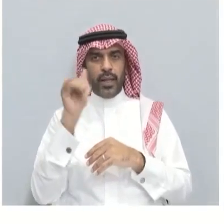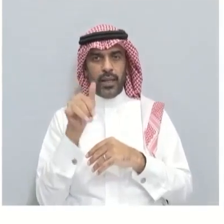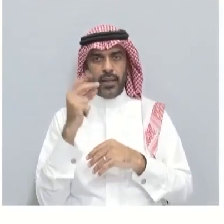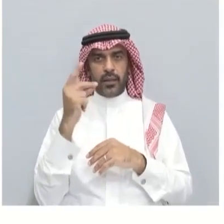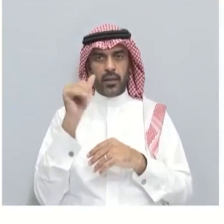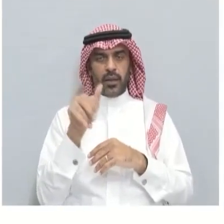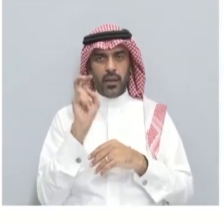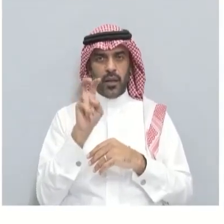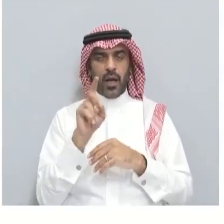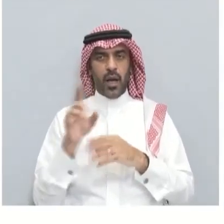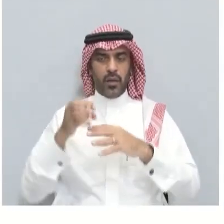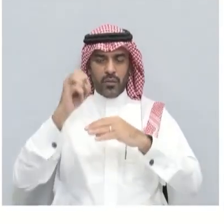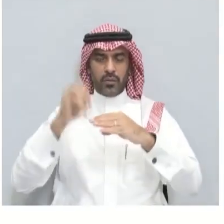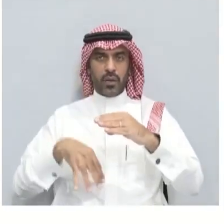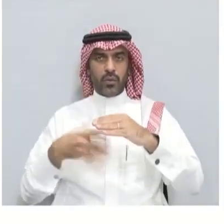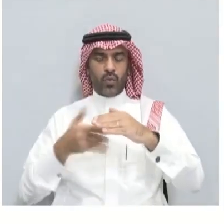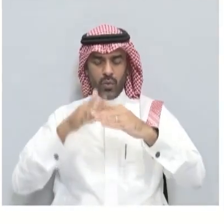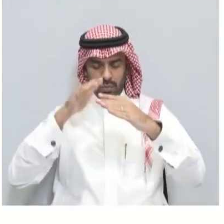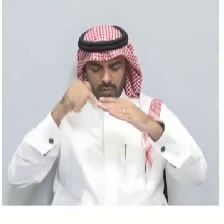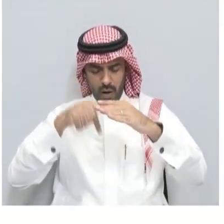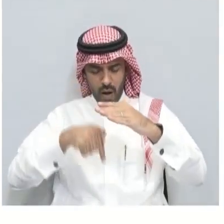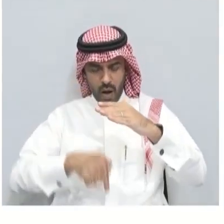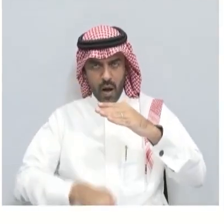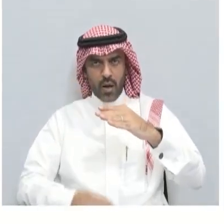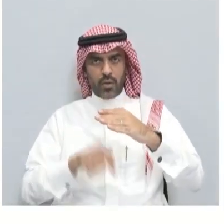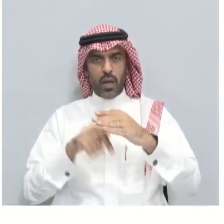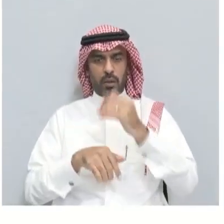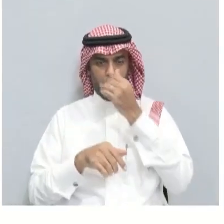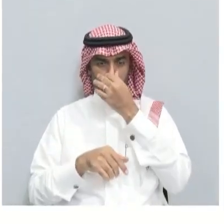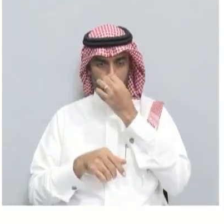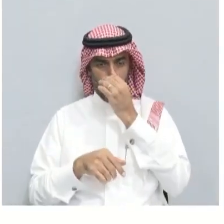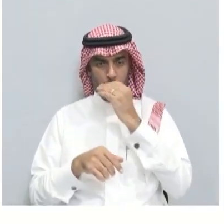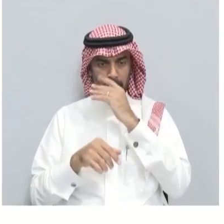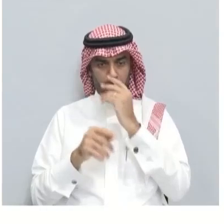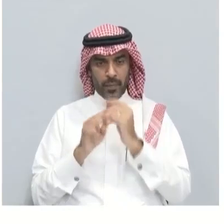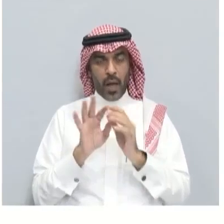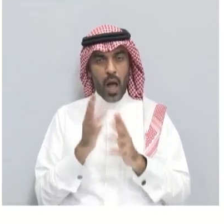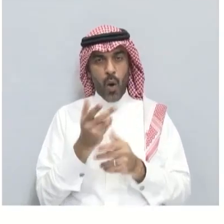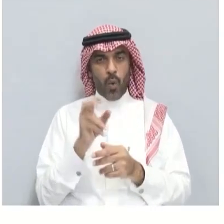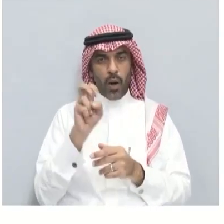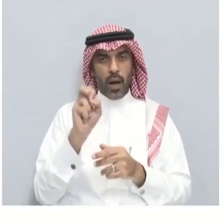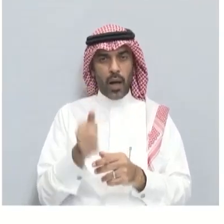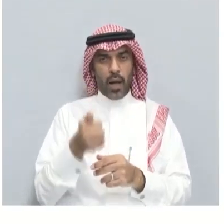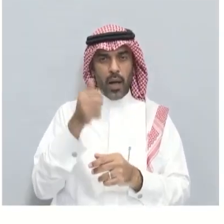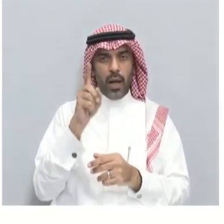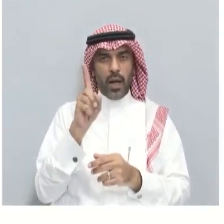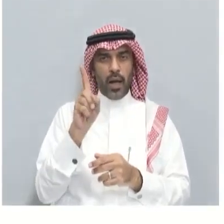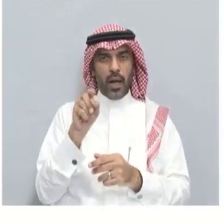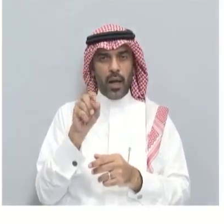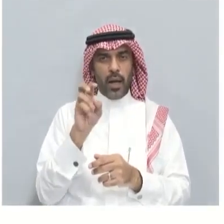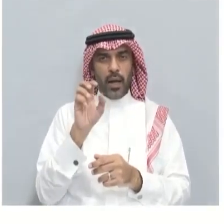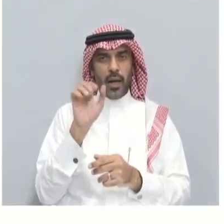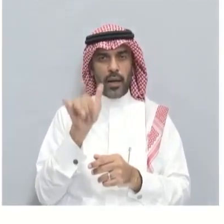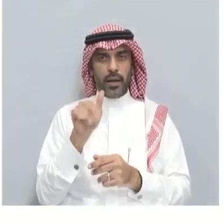تكون لي ماذا تكون لي قيعان المحيطات او او قاريه صفائح قاريه تشكل لي